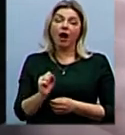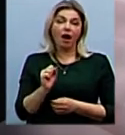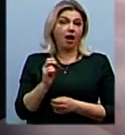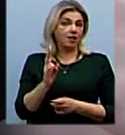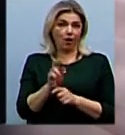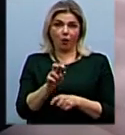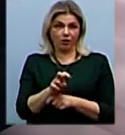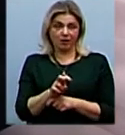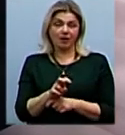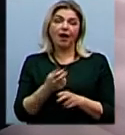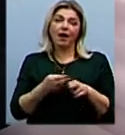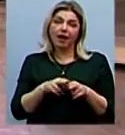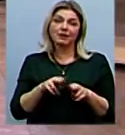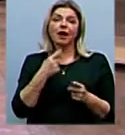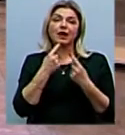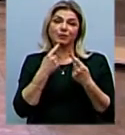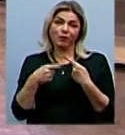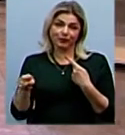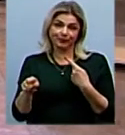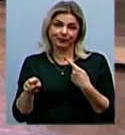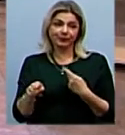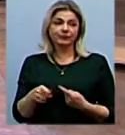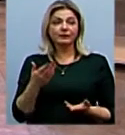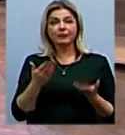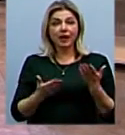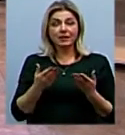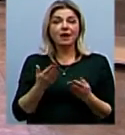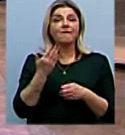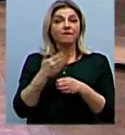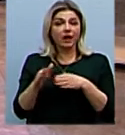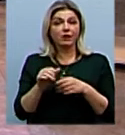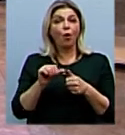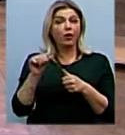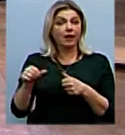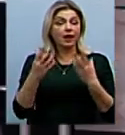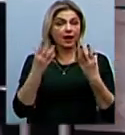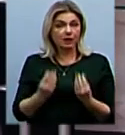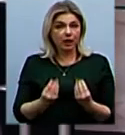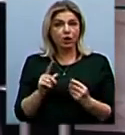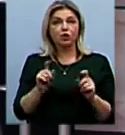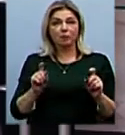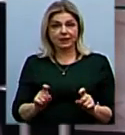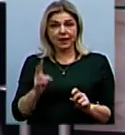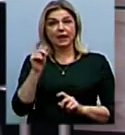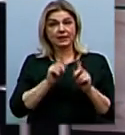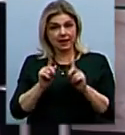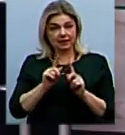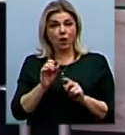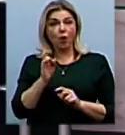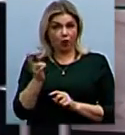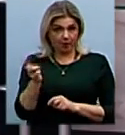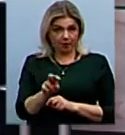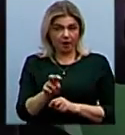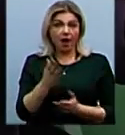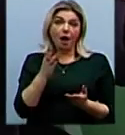Я пропоную перейти до якщо має до змогу депутат теми. Собі виділити окремий день, щоб посидіти на сесії, то він приходить. Ні, я сьогодні, якби я був